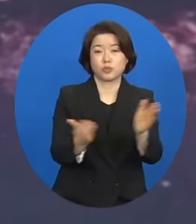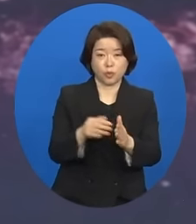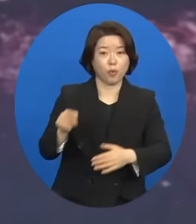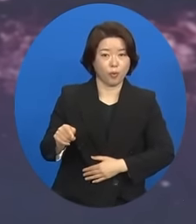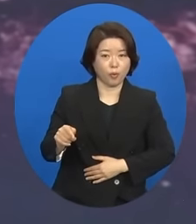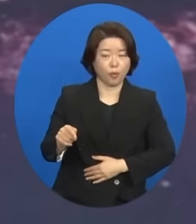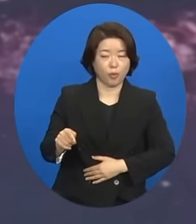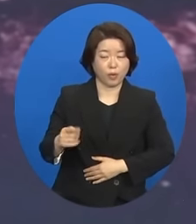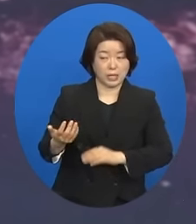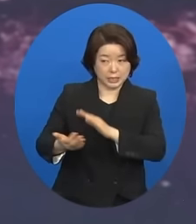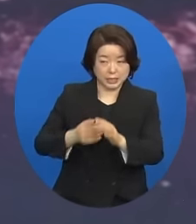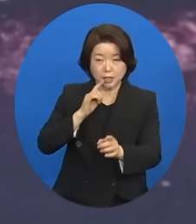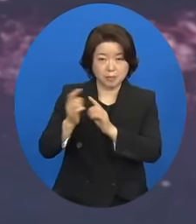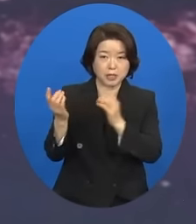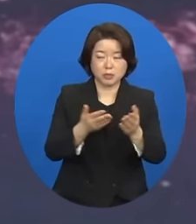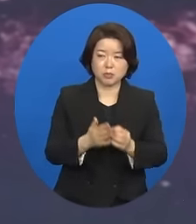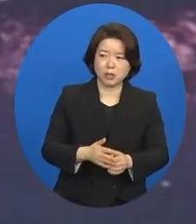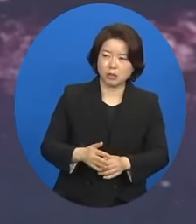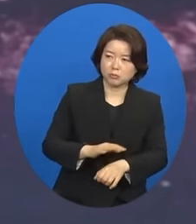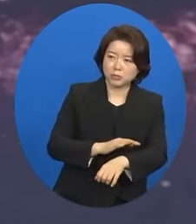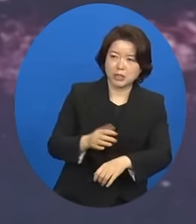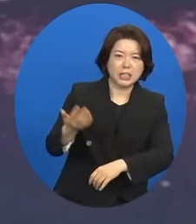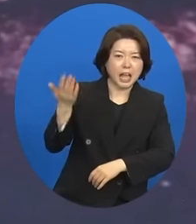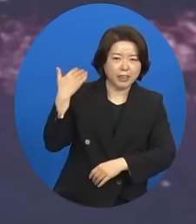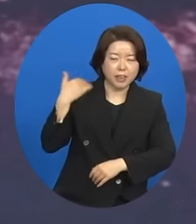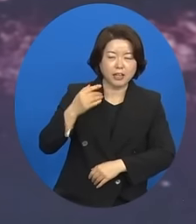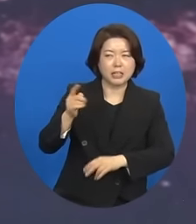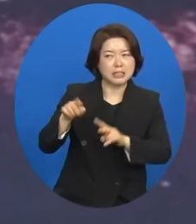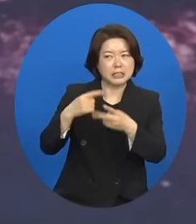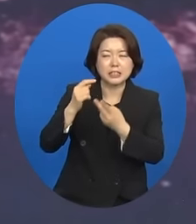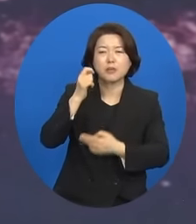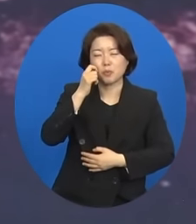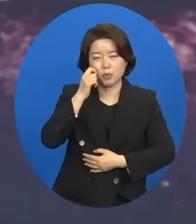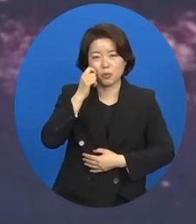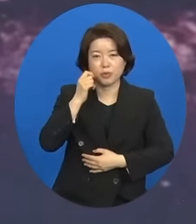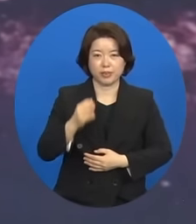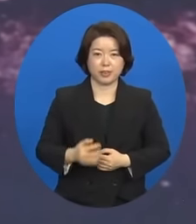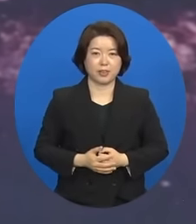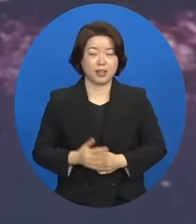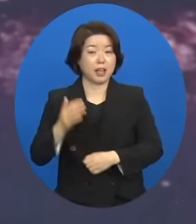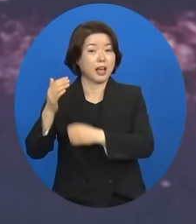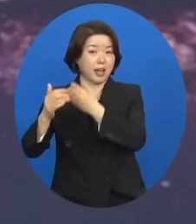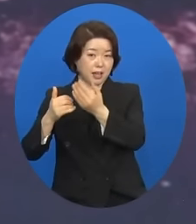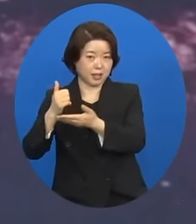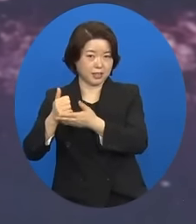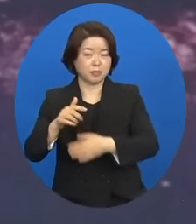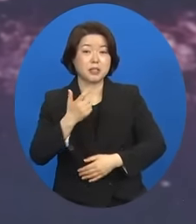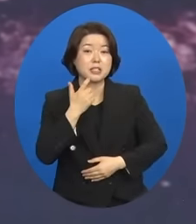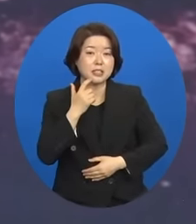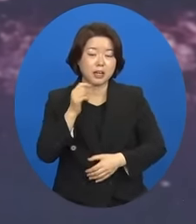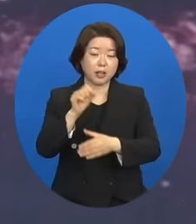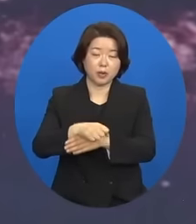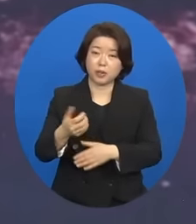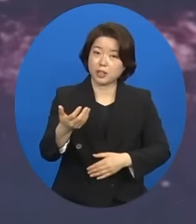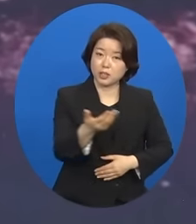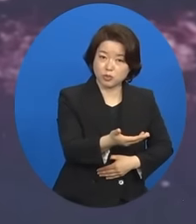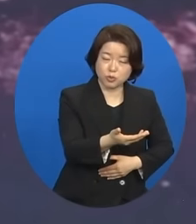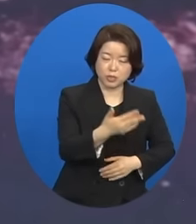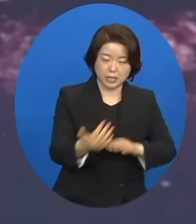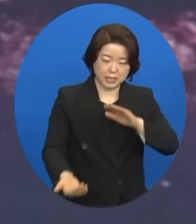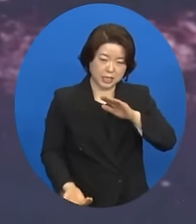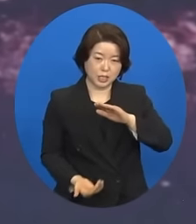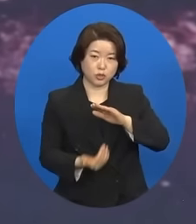건데 야곱은 그걸로는 잘 이해를 못했죠 하나님께서 야곱에게 허락한 것들을 이루기